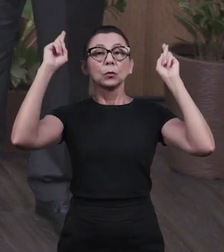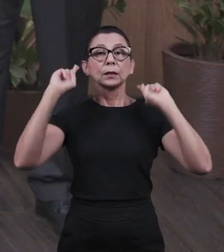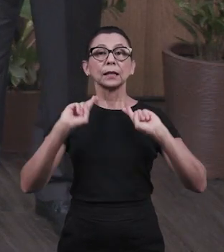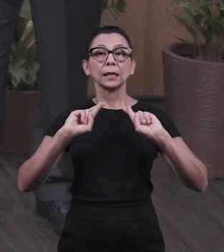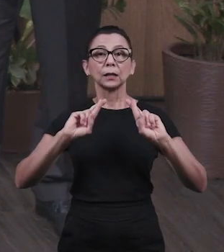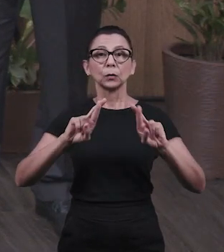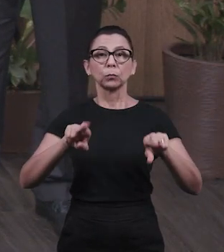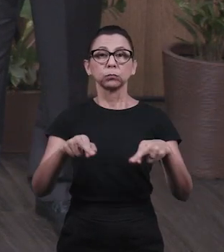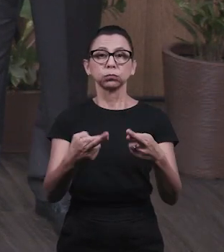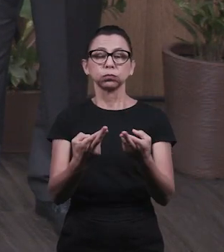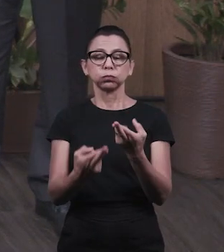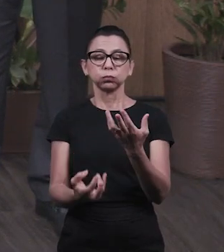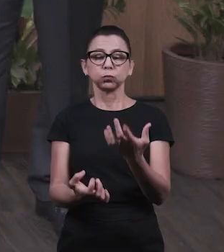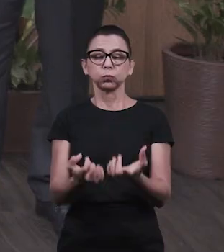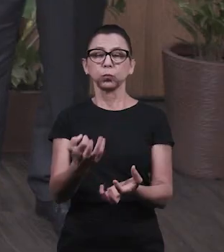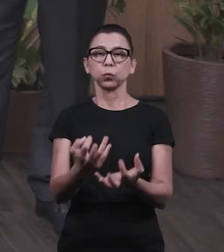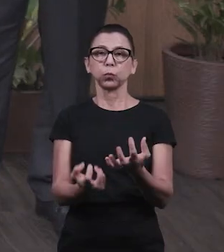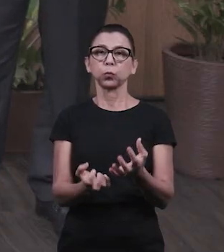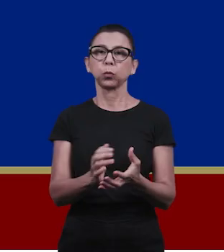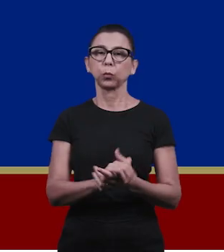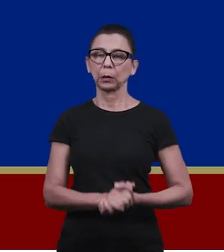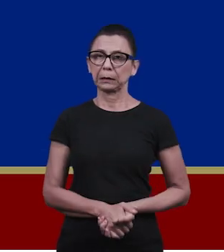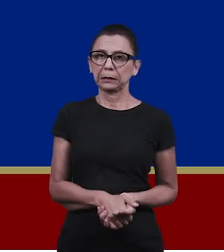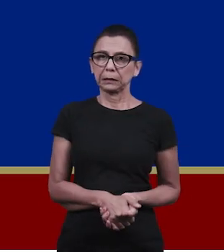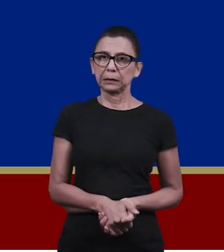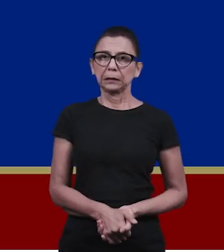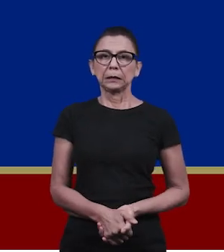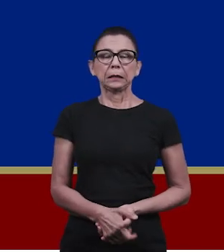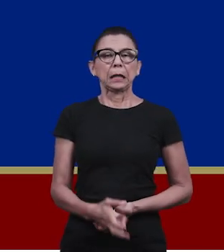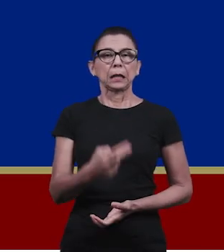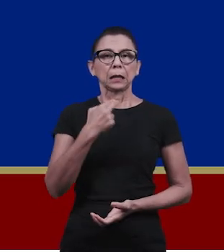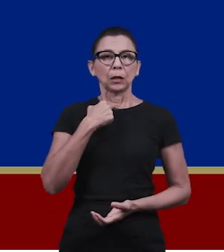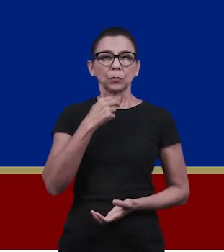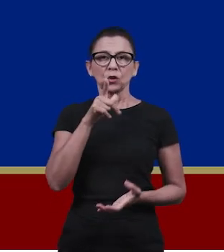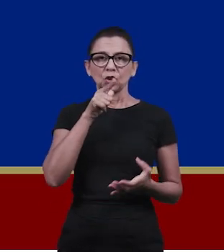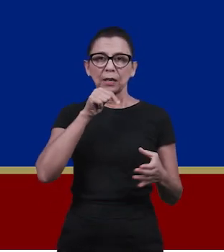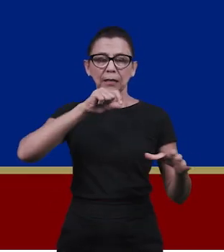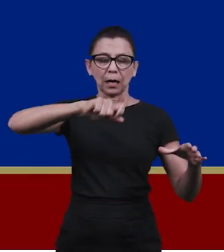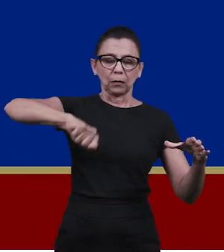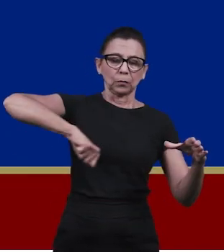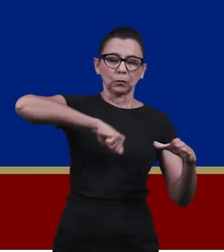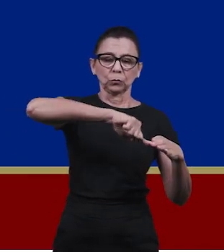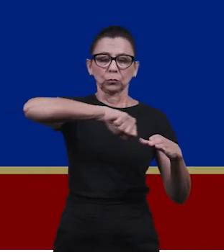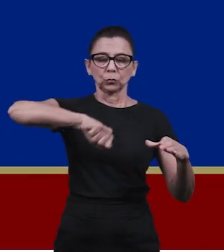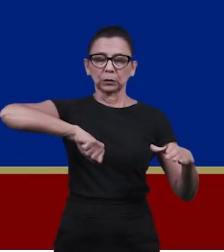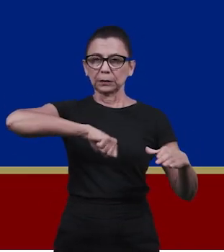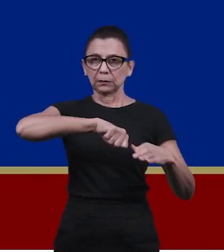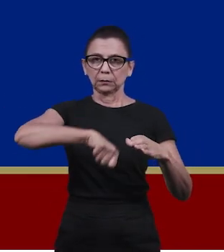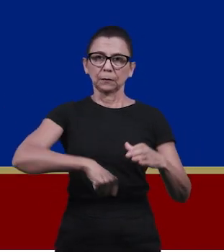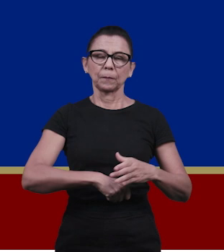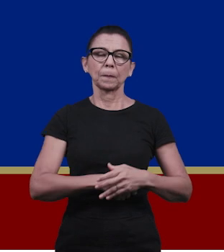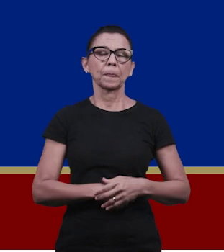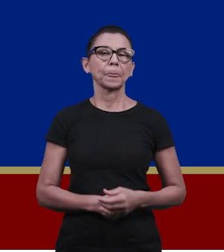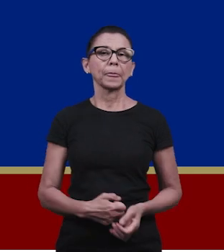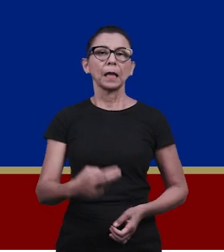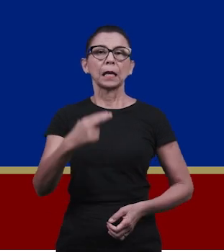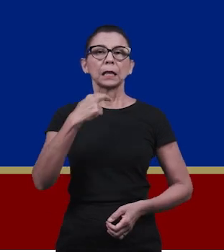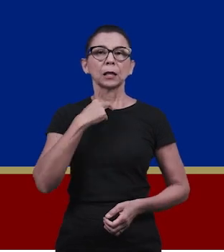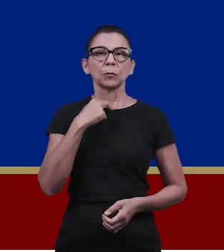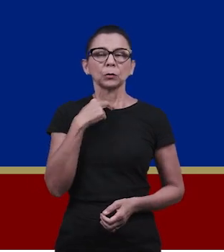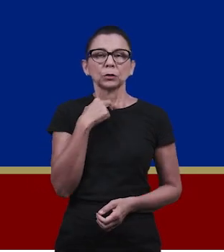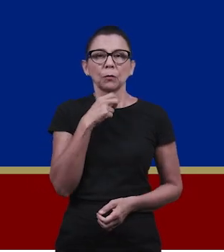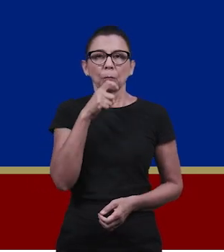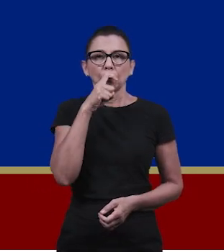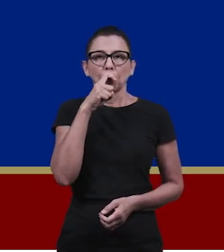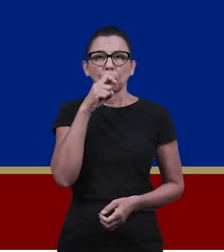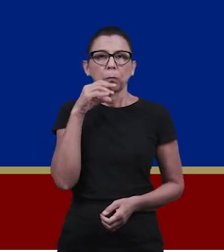было есть недопеченного, или то есть сырого, или сваренного в огне. Но нужно было есть его